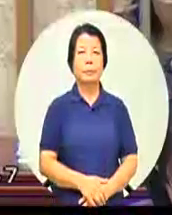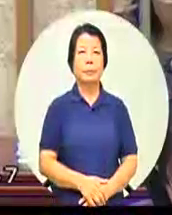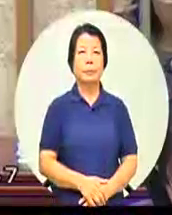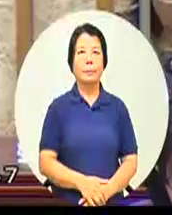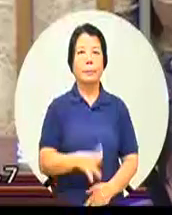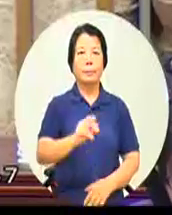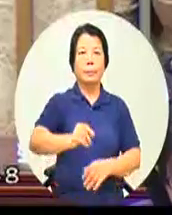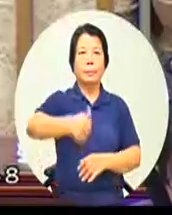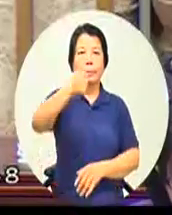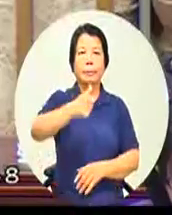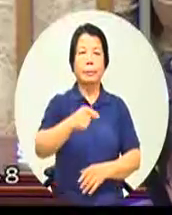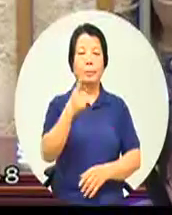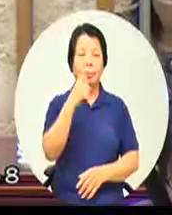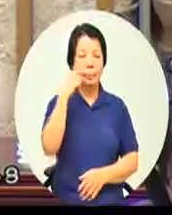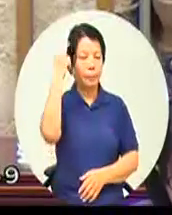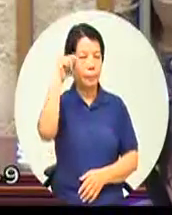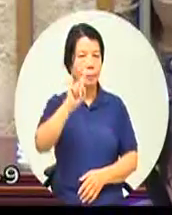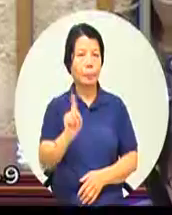安怎？